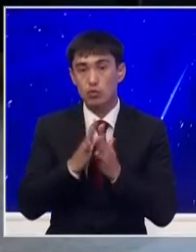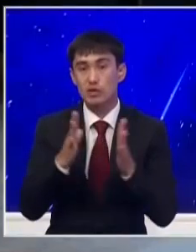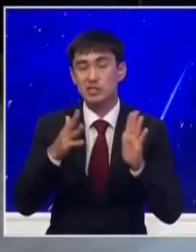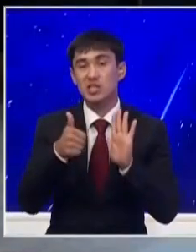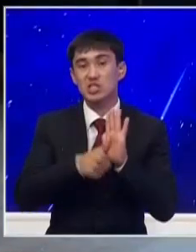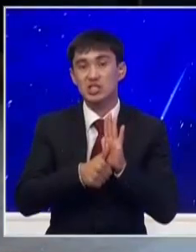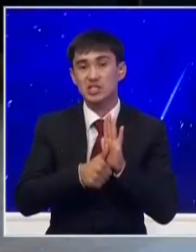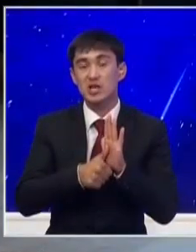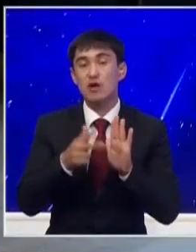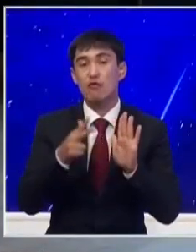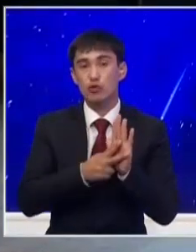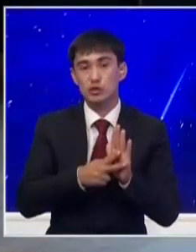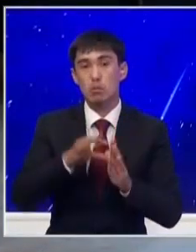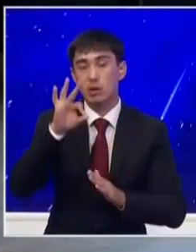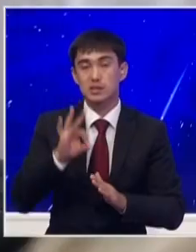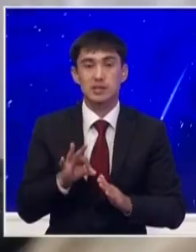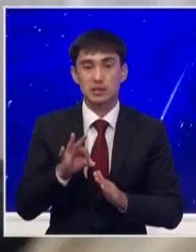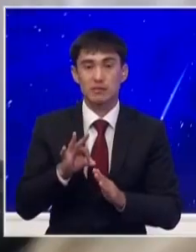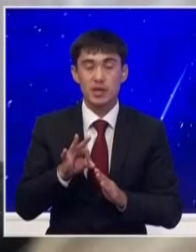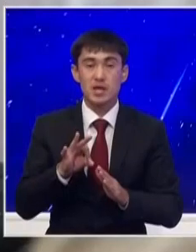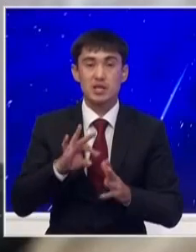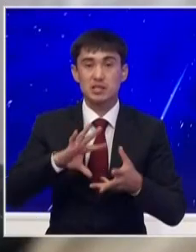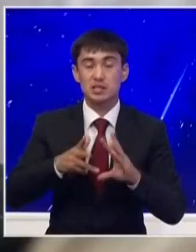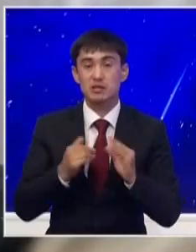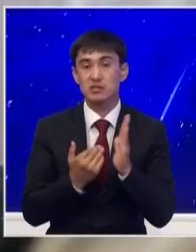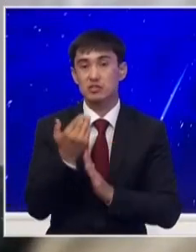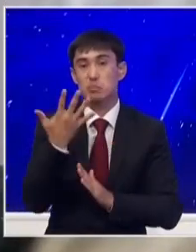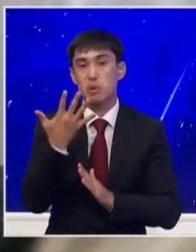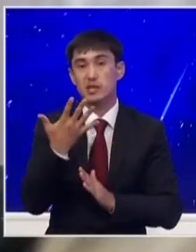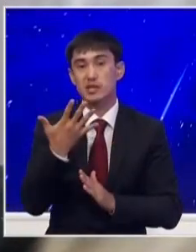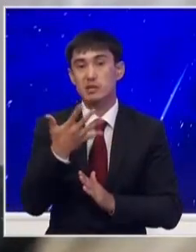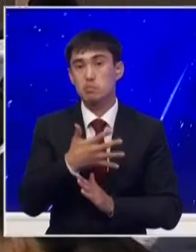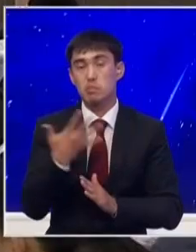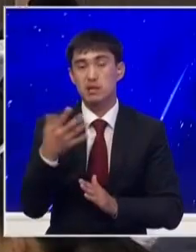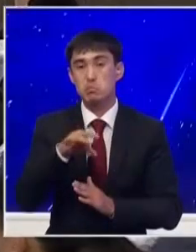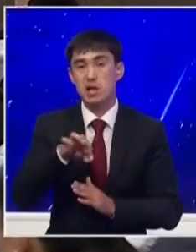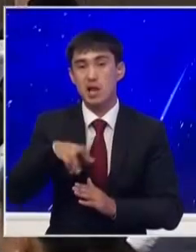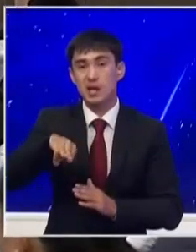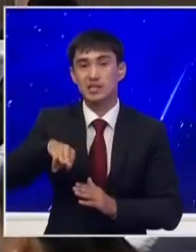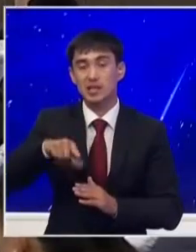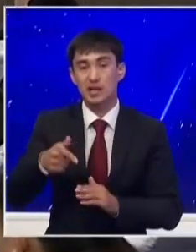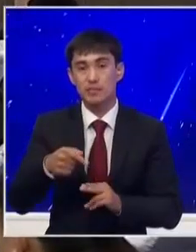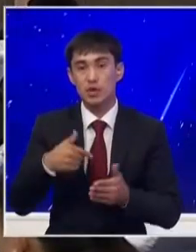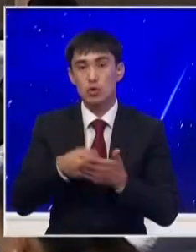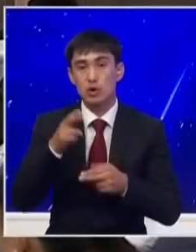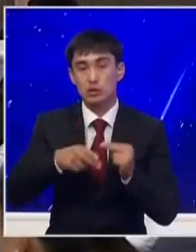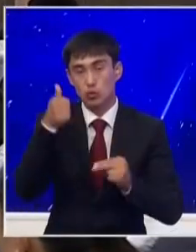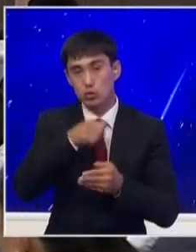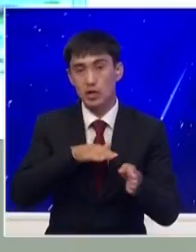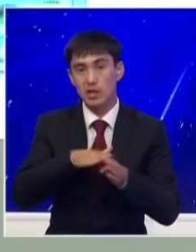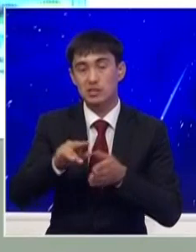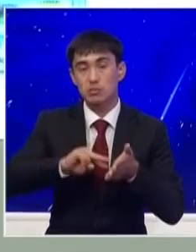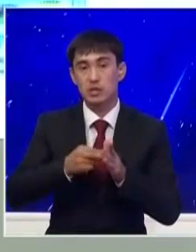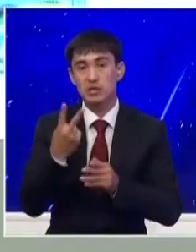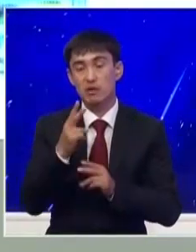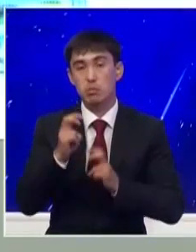увеличилось на 6,8% и составило свыше 5,5 миллиардов тенге. До конца года планируется реализация